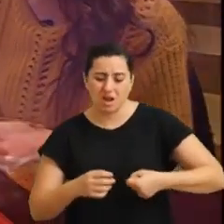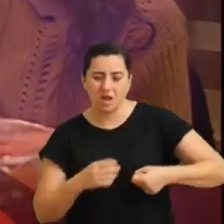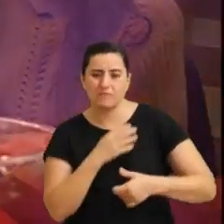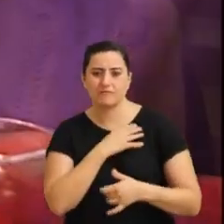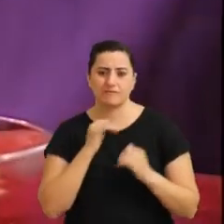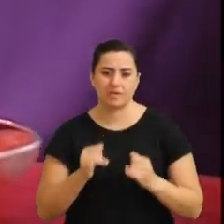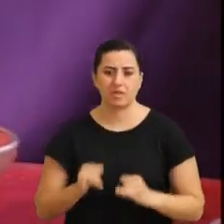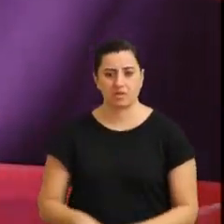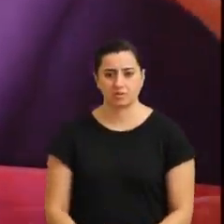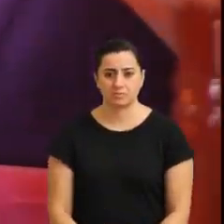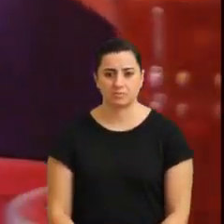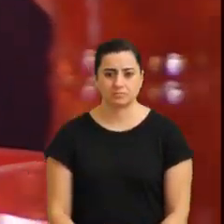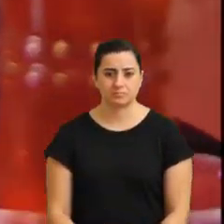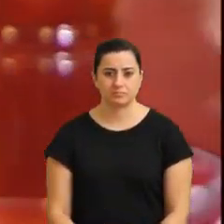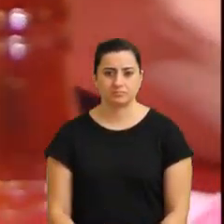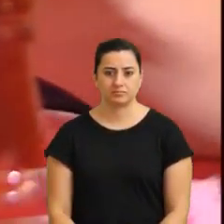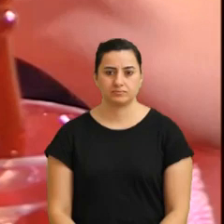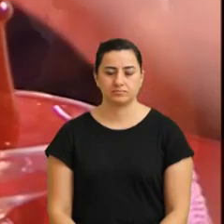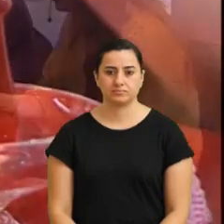çalıştı.